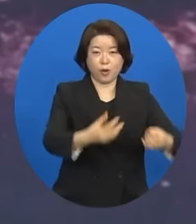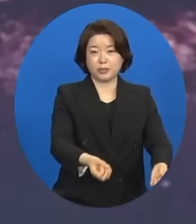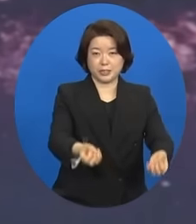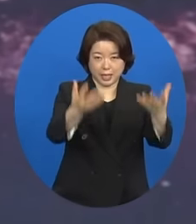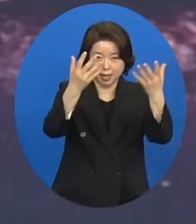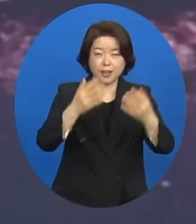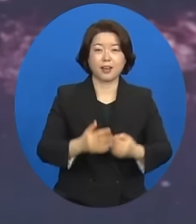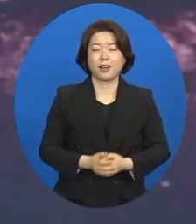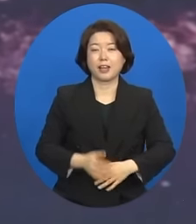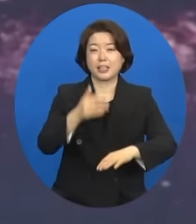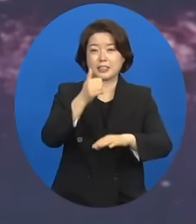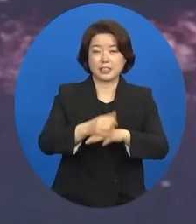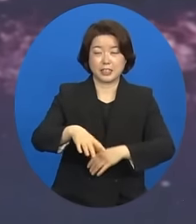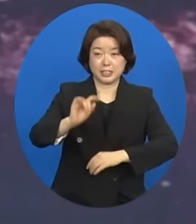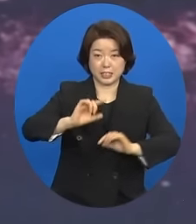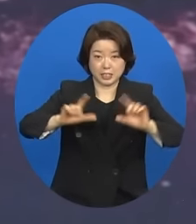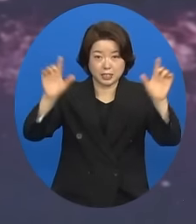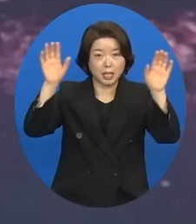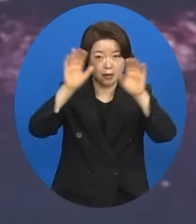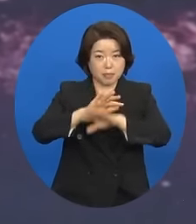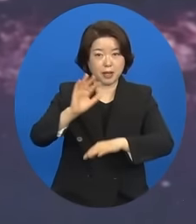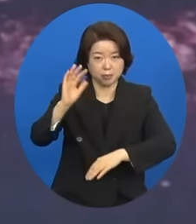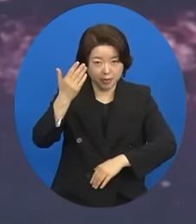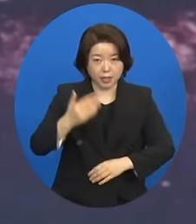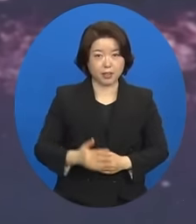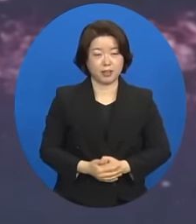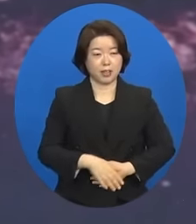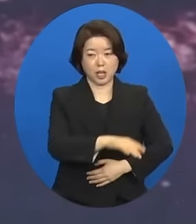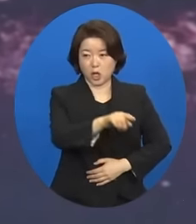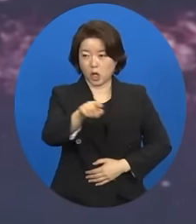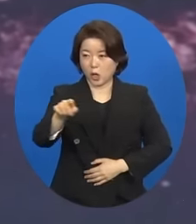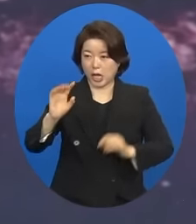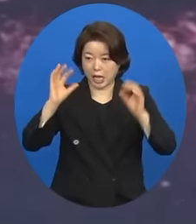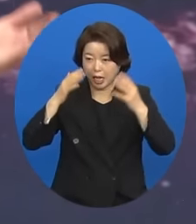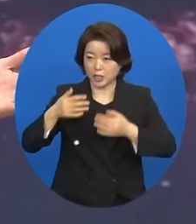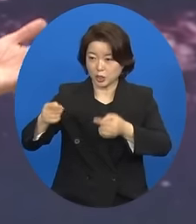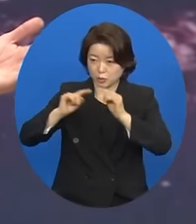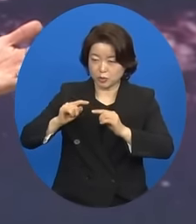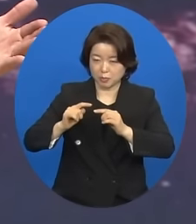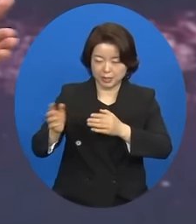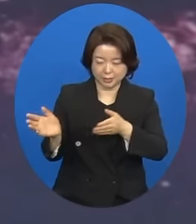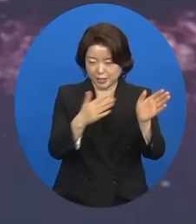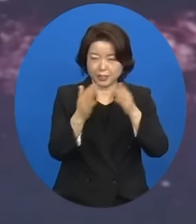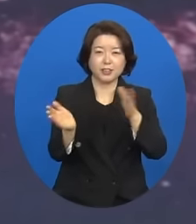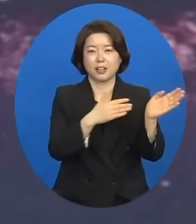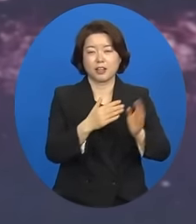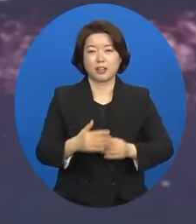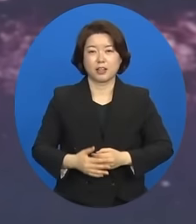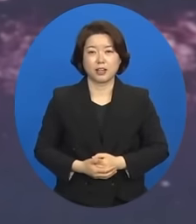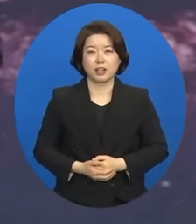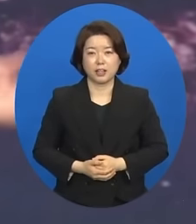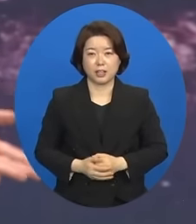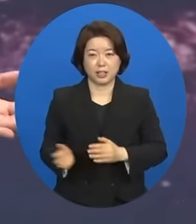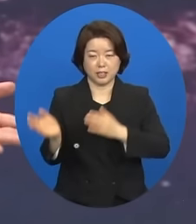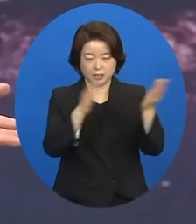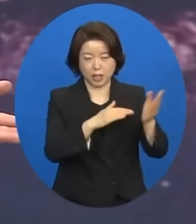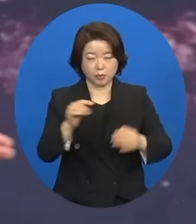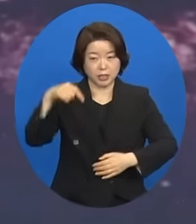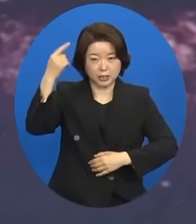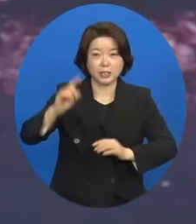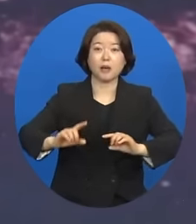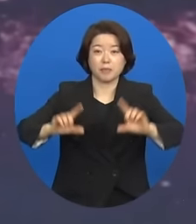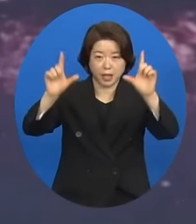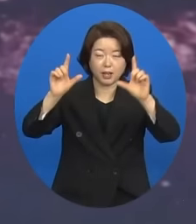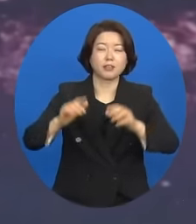드디어 첫날밤이 되었습니다 아 미성년자가 같이 있기 때문에 바로 넘어가겠습니다 그냥네 바로 다음 날이